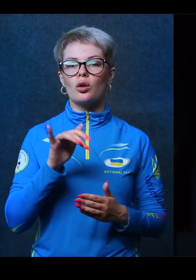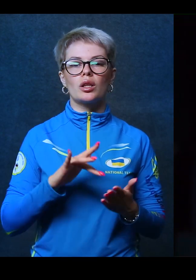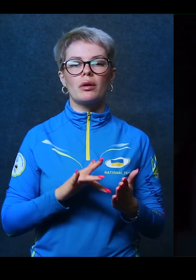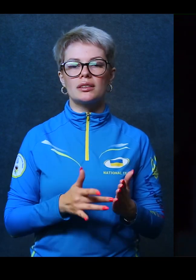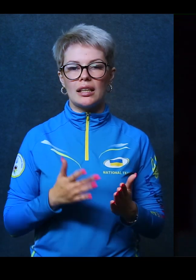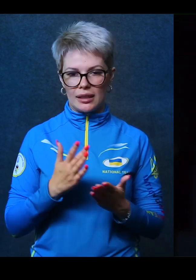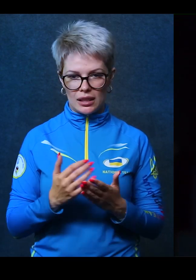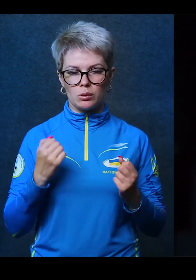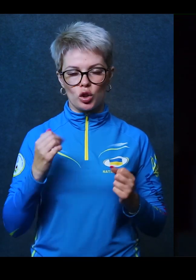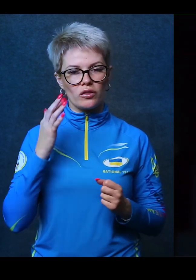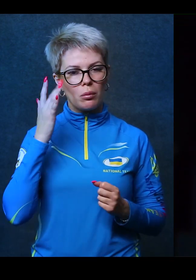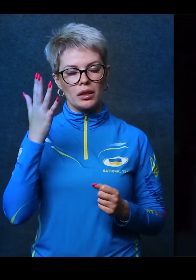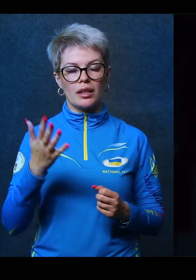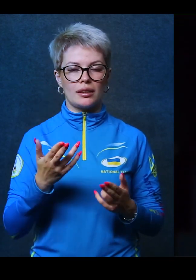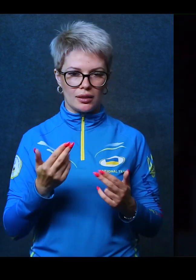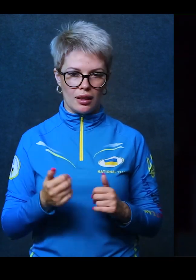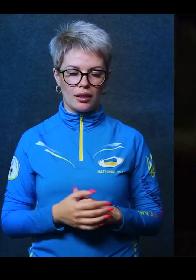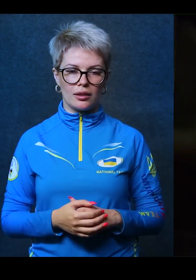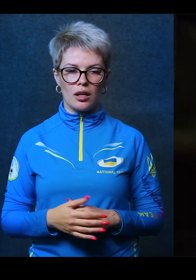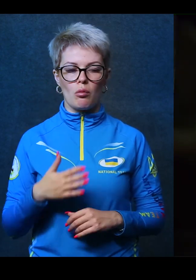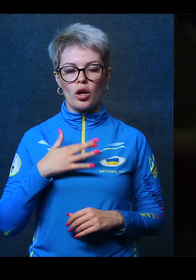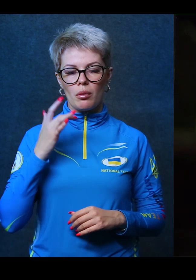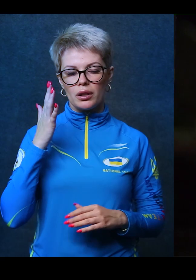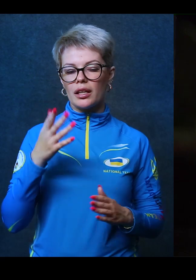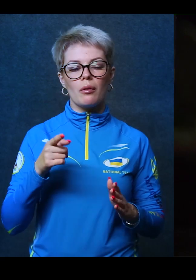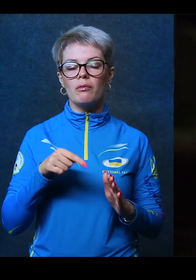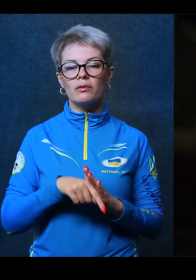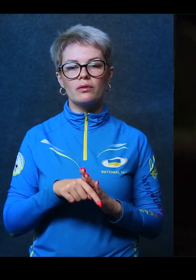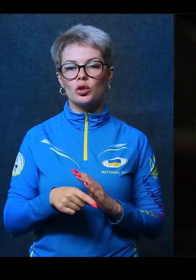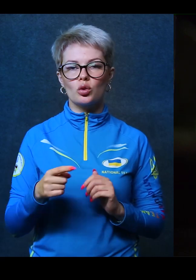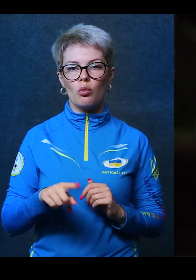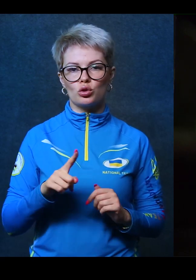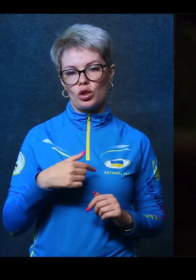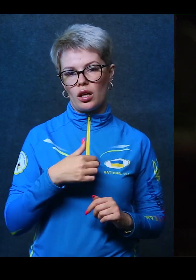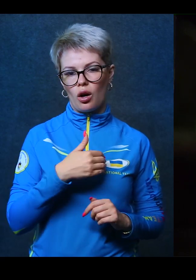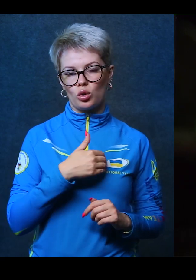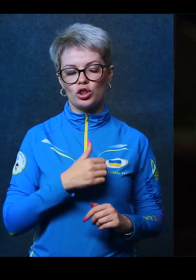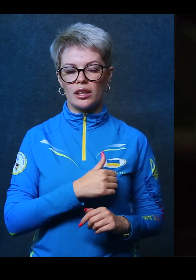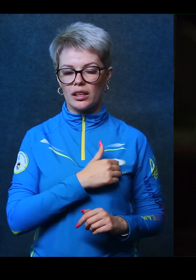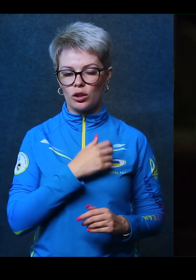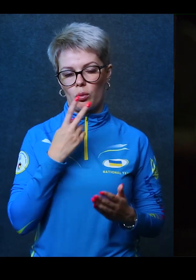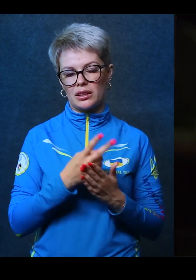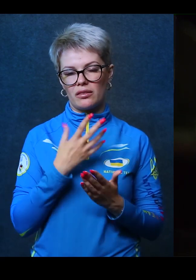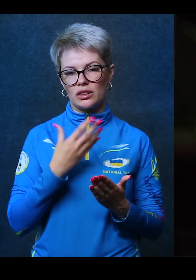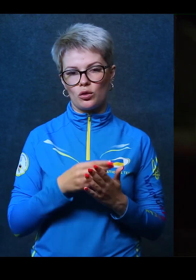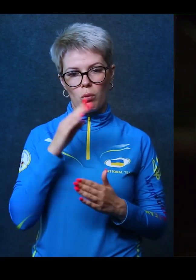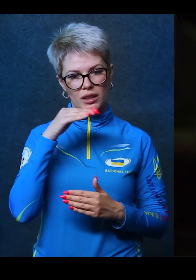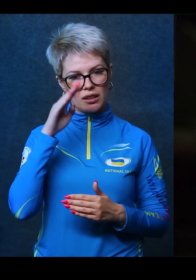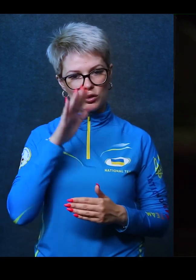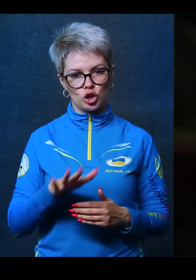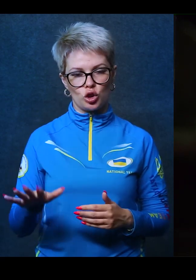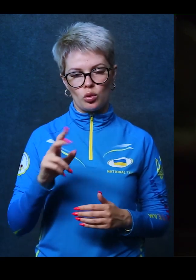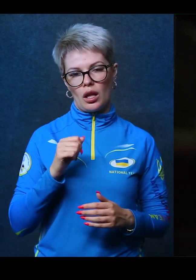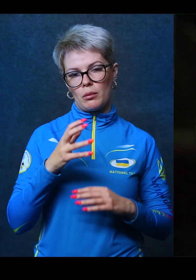ціль? Є спортивна мрія якась? Так. Моя мрія полягає в тому, що я хочу гідно представляти свою батьківщину